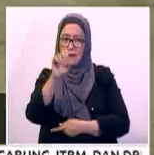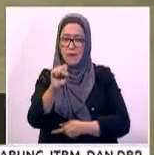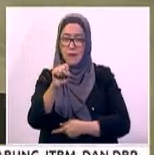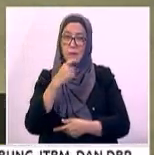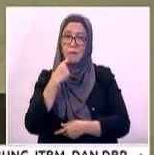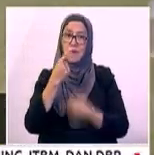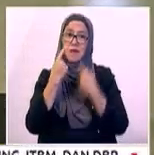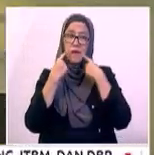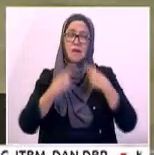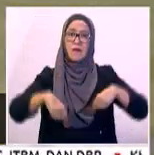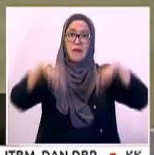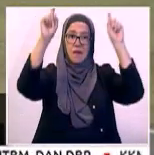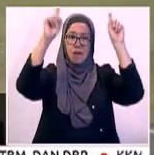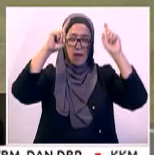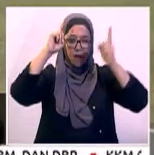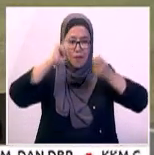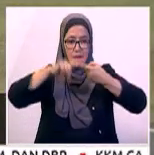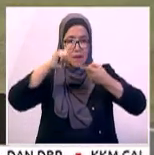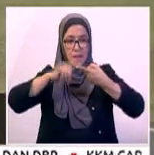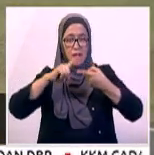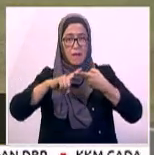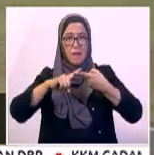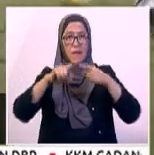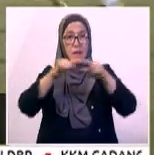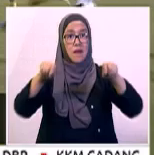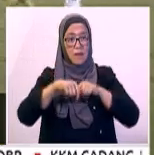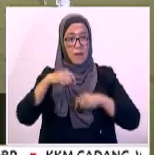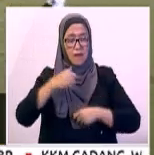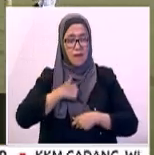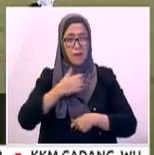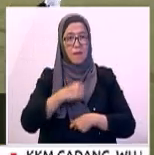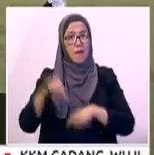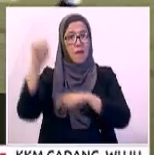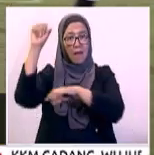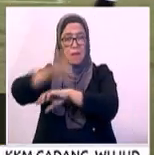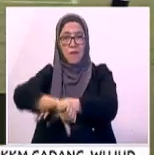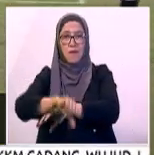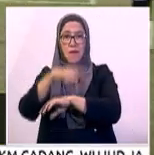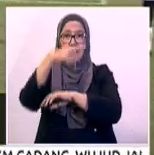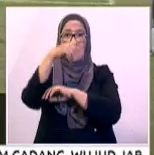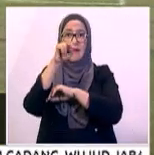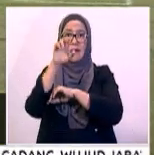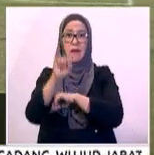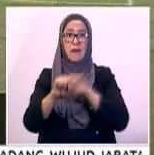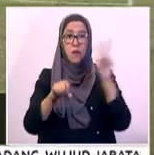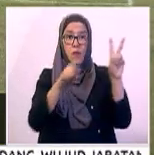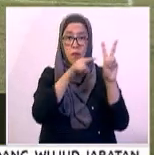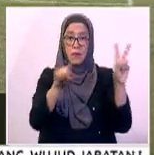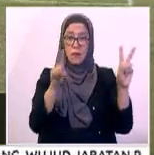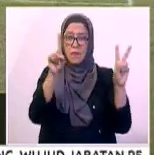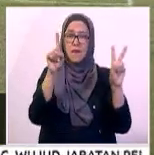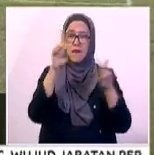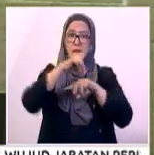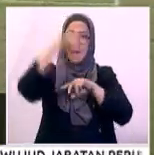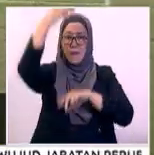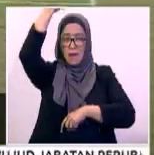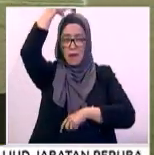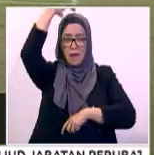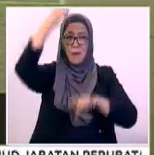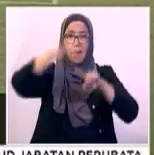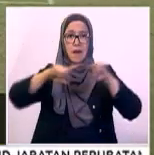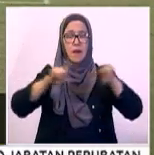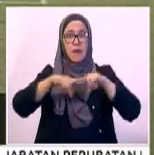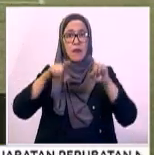seri 1-1 di laman sendiri dan menewaskan PKNS 2-1 di Selangor pada perlawanan Liga, Piala Malaysia adalah